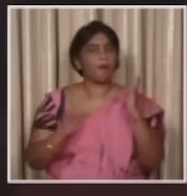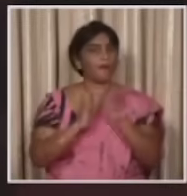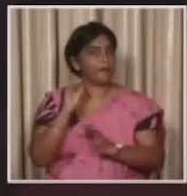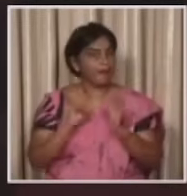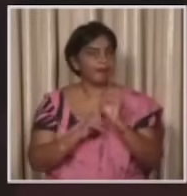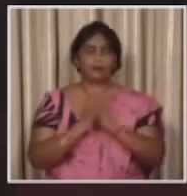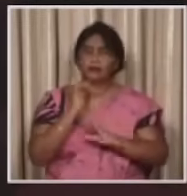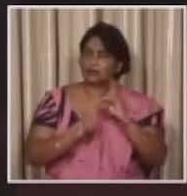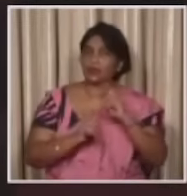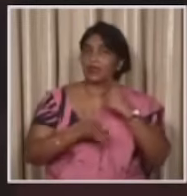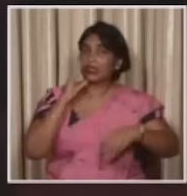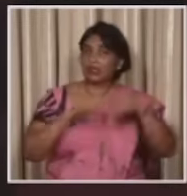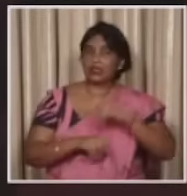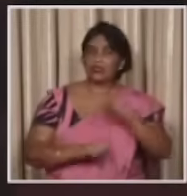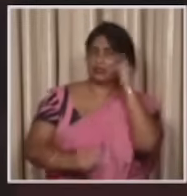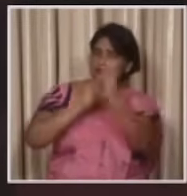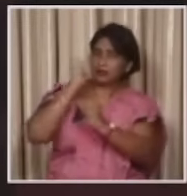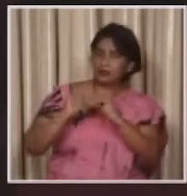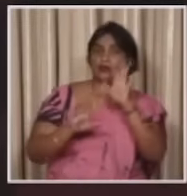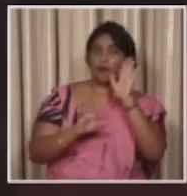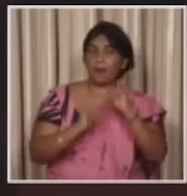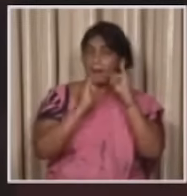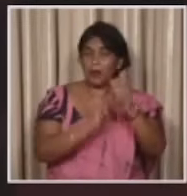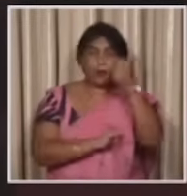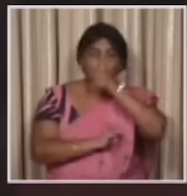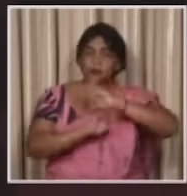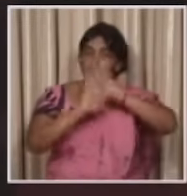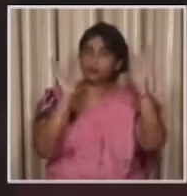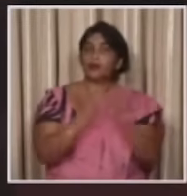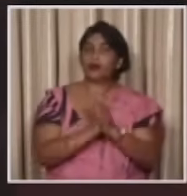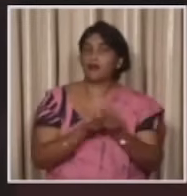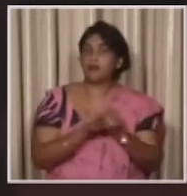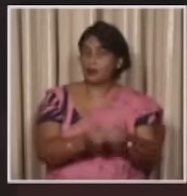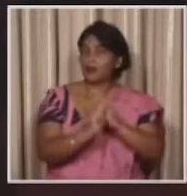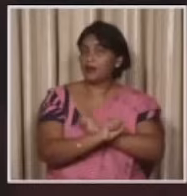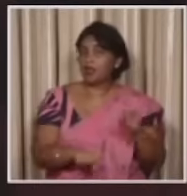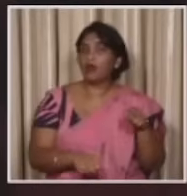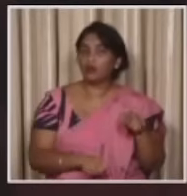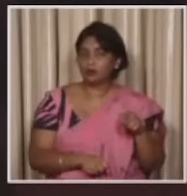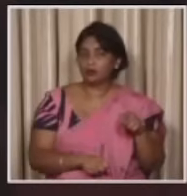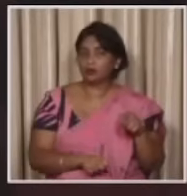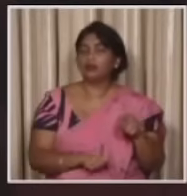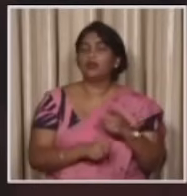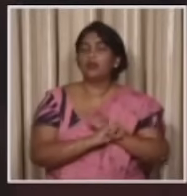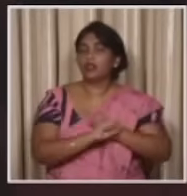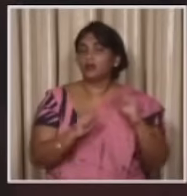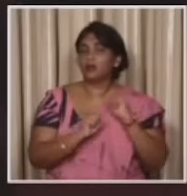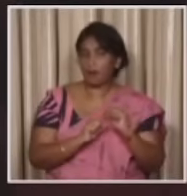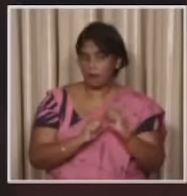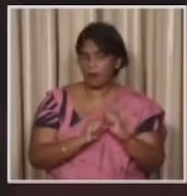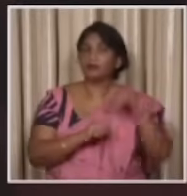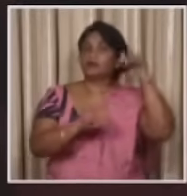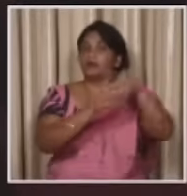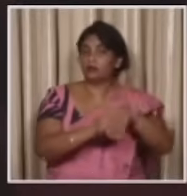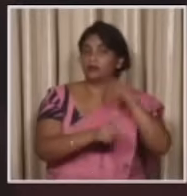ඇමතිවරු, මන්ත්‍රීවරු, දේශපාලඥයෝ බැනුම් අහන්නේ. හැබැයි දූෂණය, වංචාව, කාර්යක්ෂමතාවය නැති වෙන්නේ කොහොමද? නැති වෙන්නේ කොහොමද? ඒක